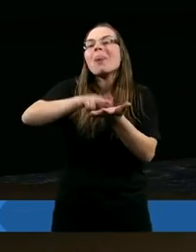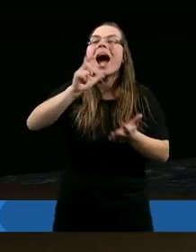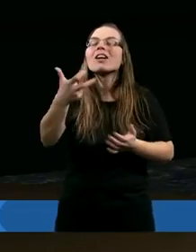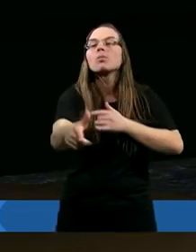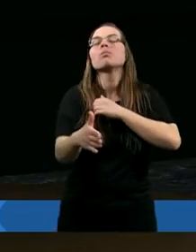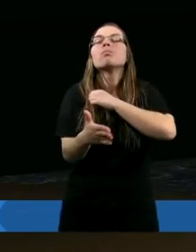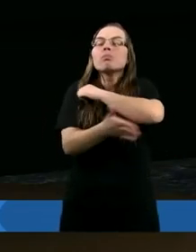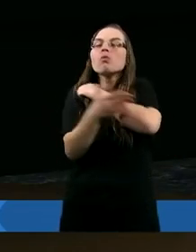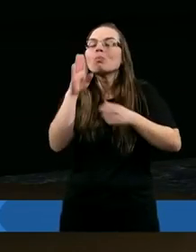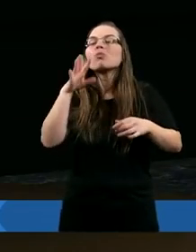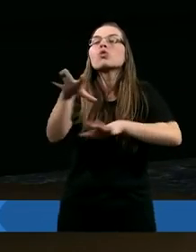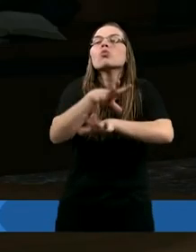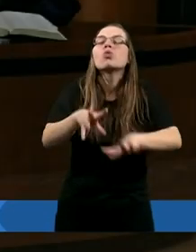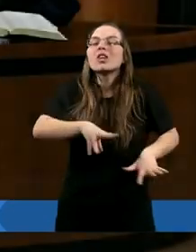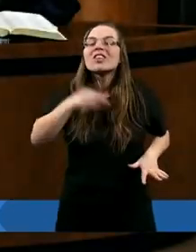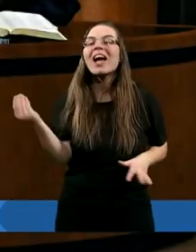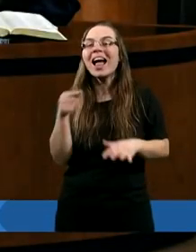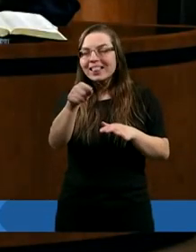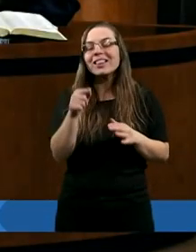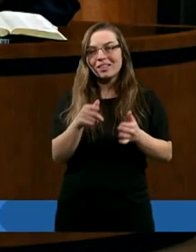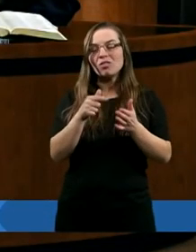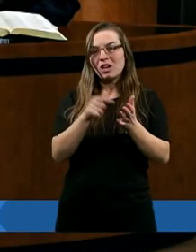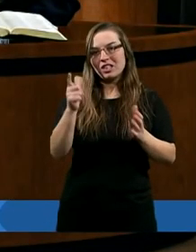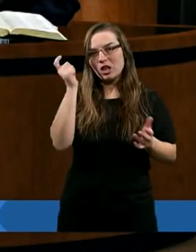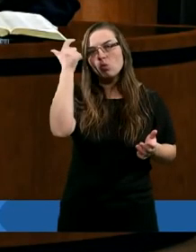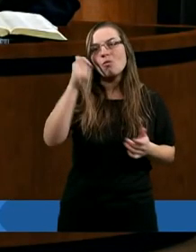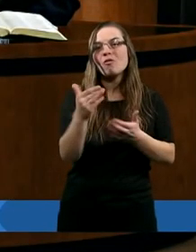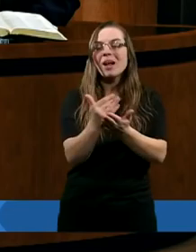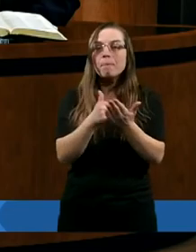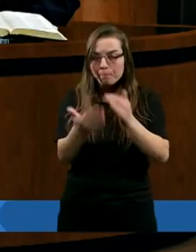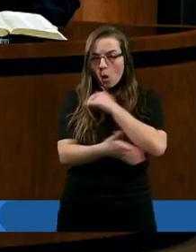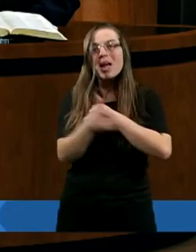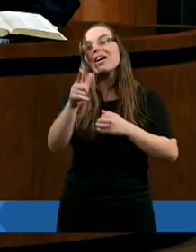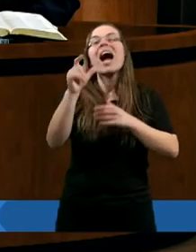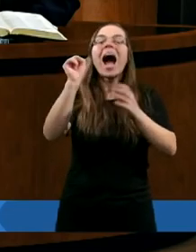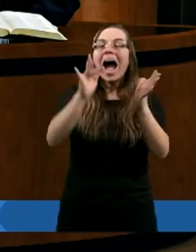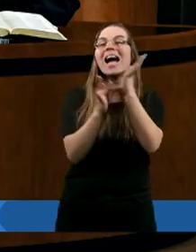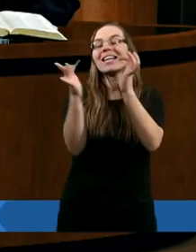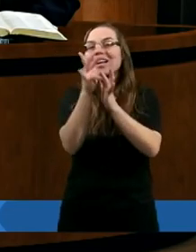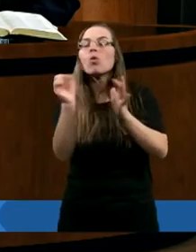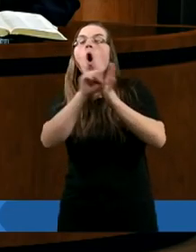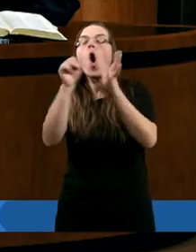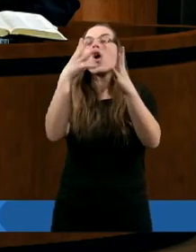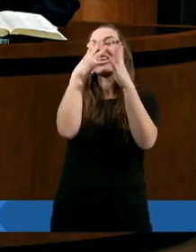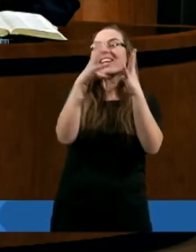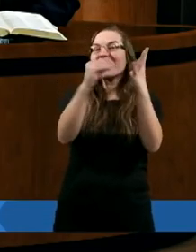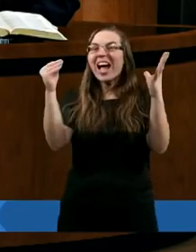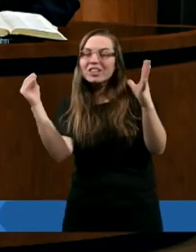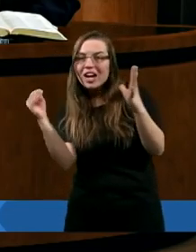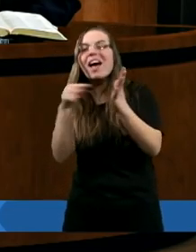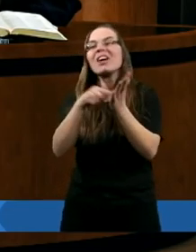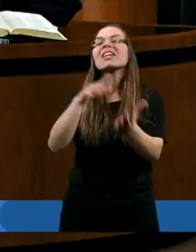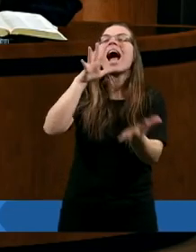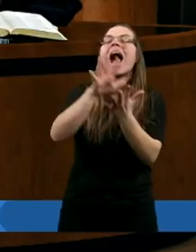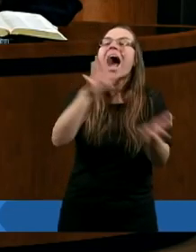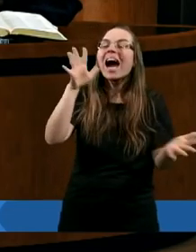polega też świętość. A Jezus najlepiej odzwierciedlał charakter swojego ojca.